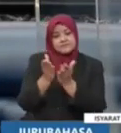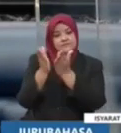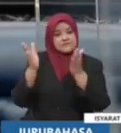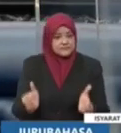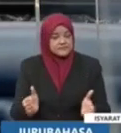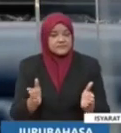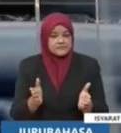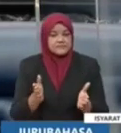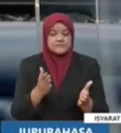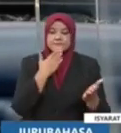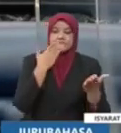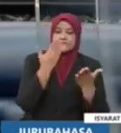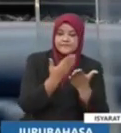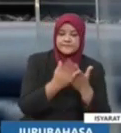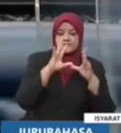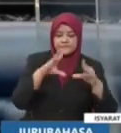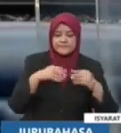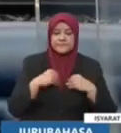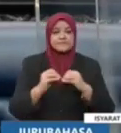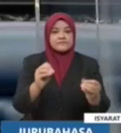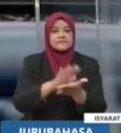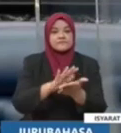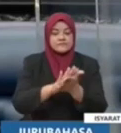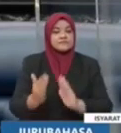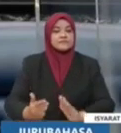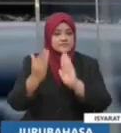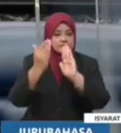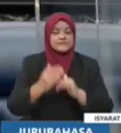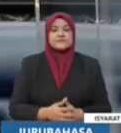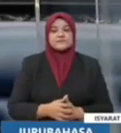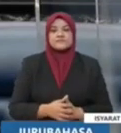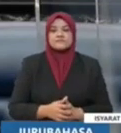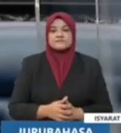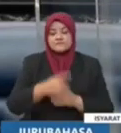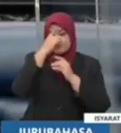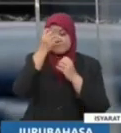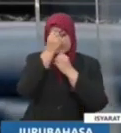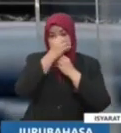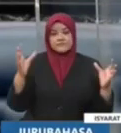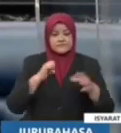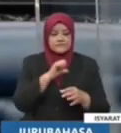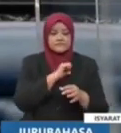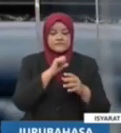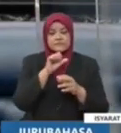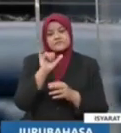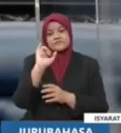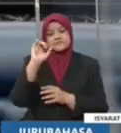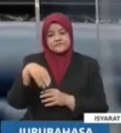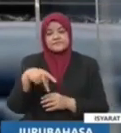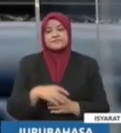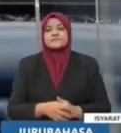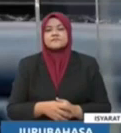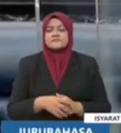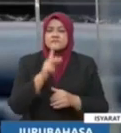dan murid menyambut baik pengoprasia sekolah secara bersemuka untuk malu-malu mohon Mad tmsj